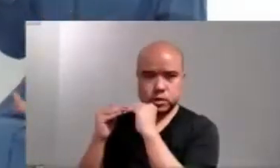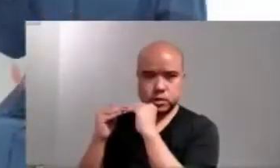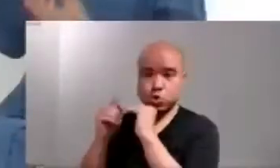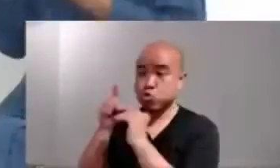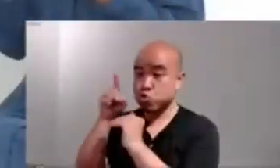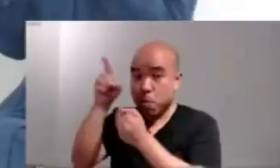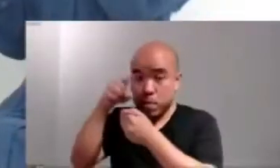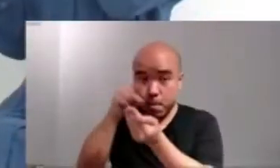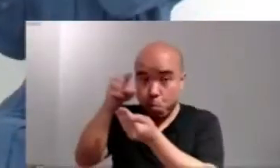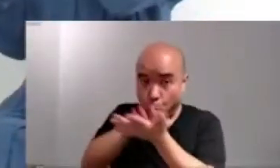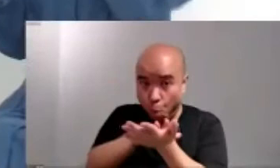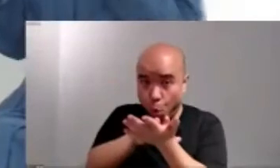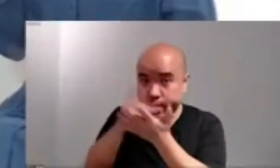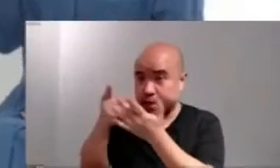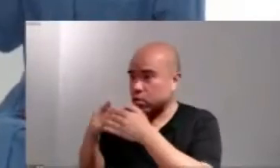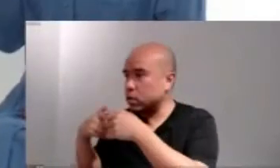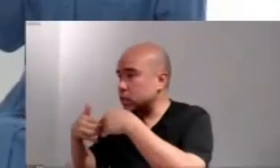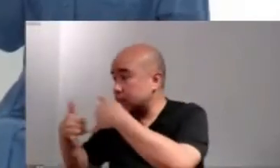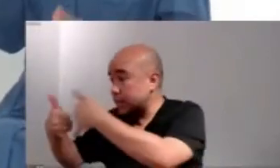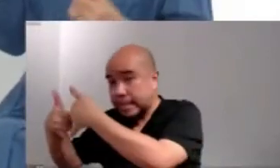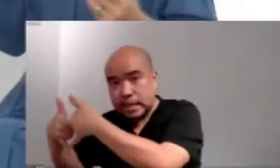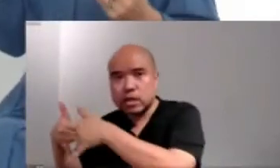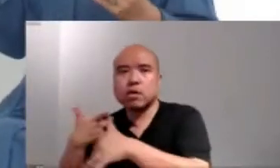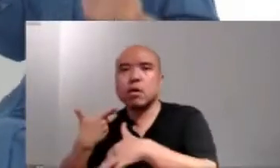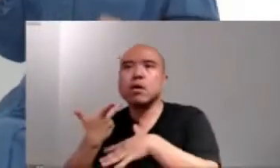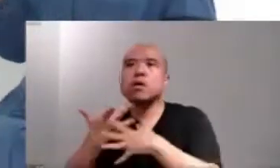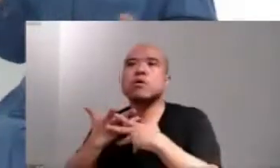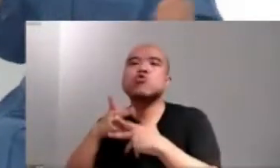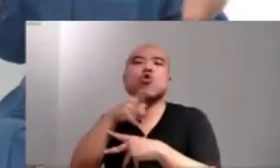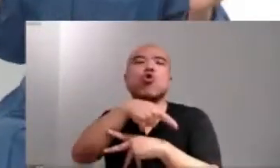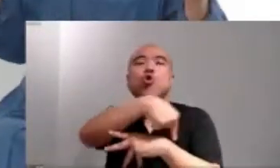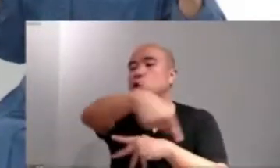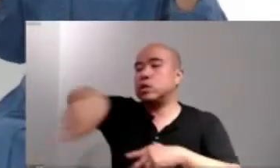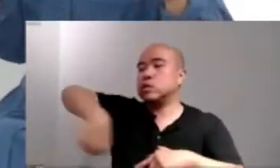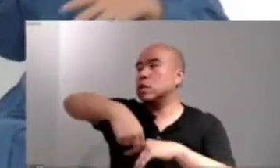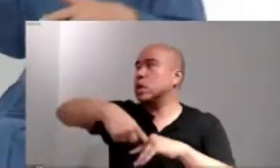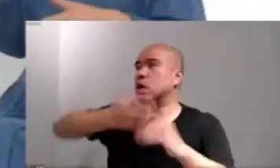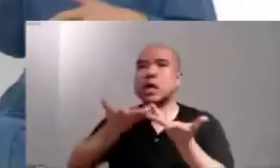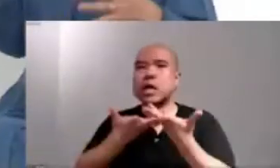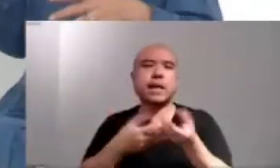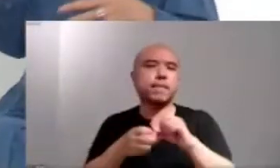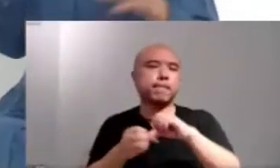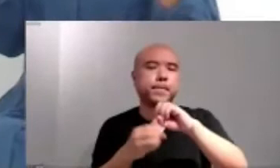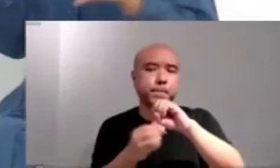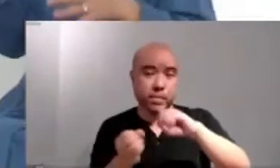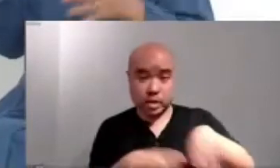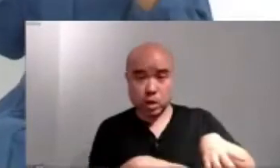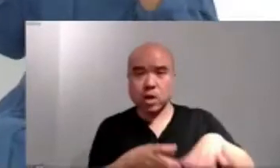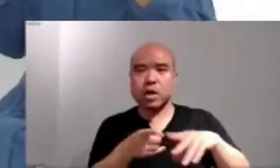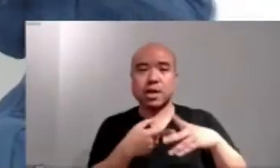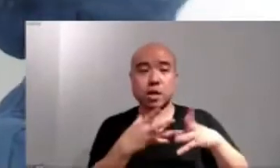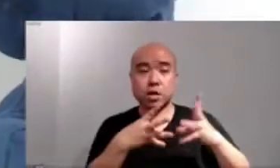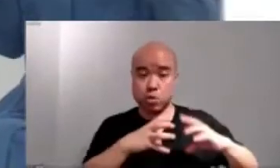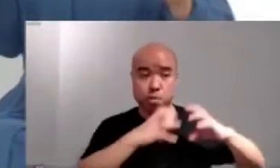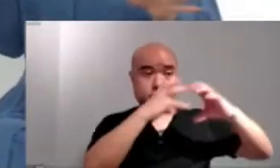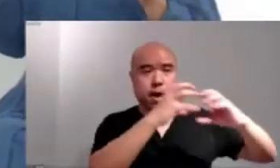website 啦，同埋有搞換物活動啦。咁咧就可以將大家所有都唔再需要再用嘅物品就擺出嚟。咁就可